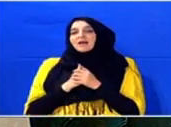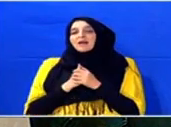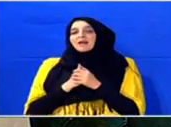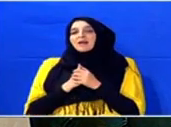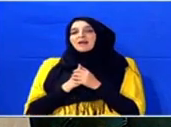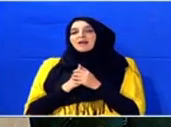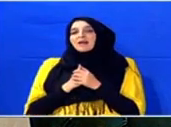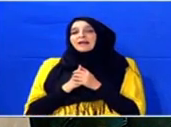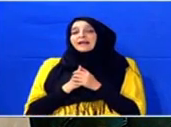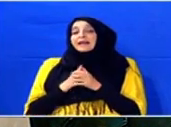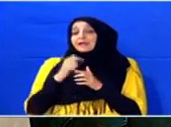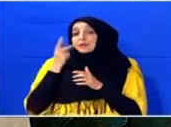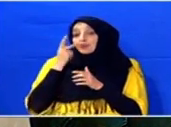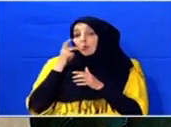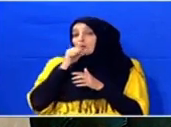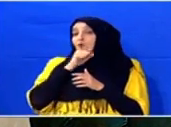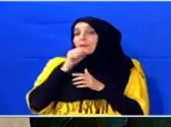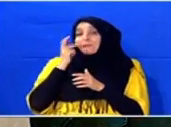في ذلك الوقت